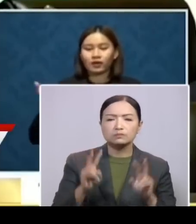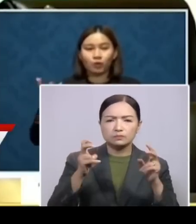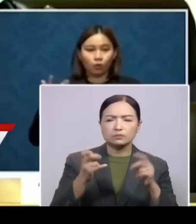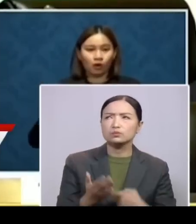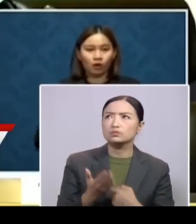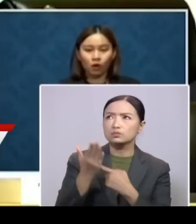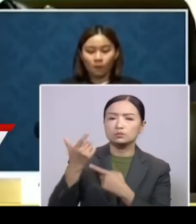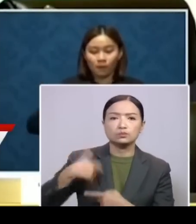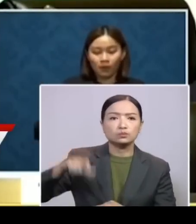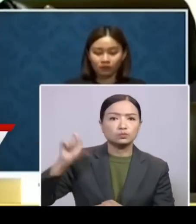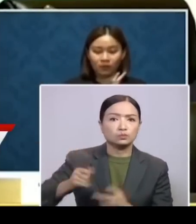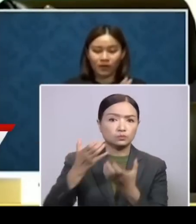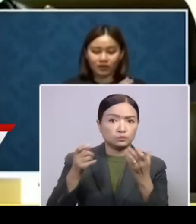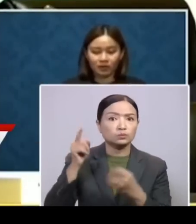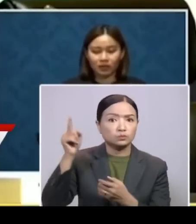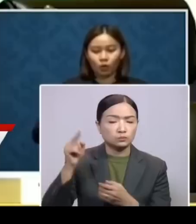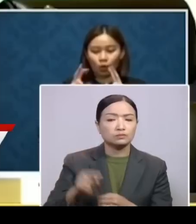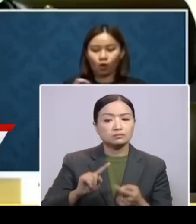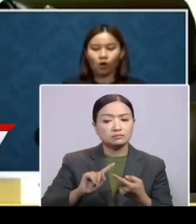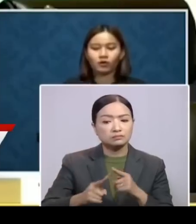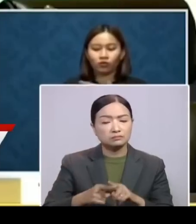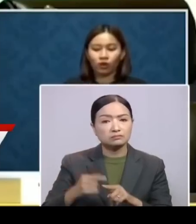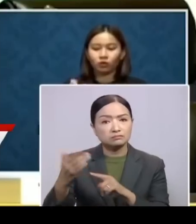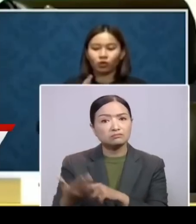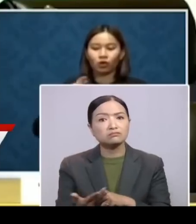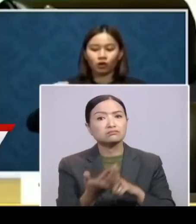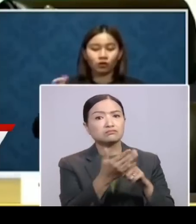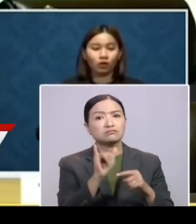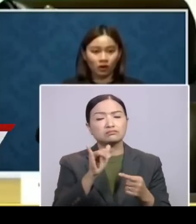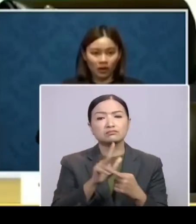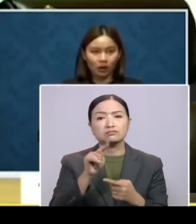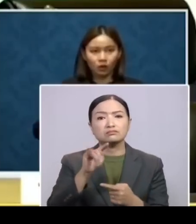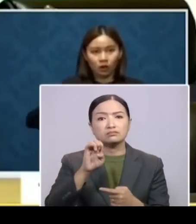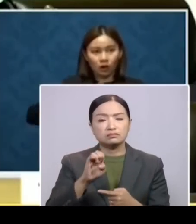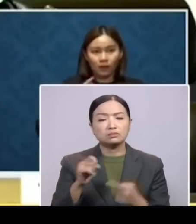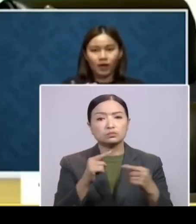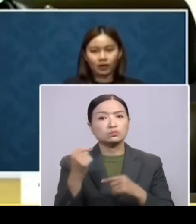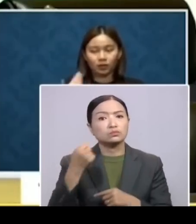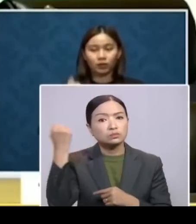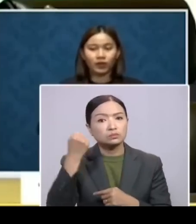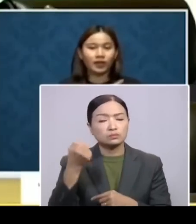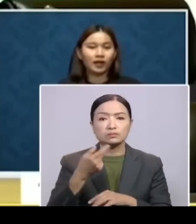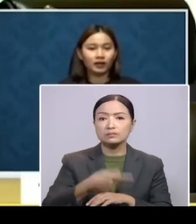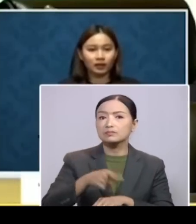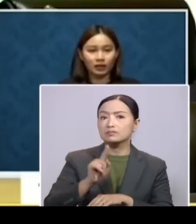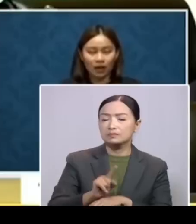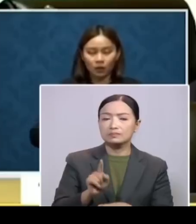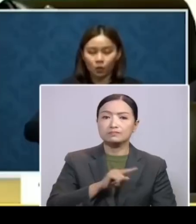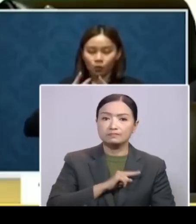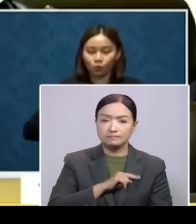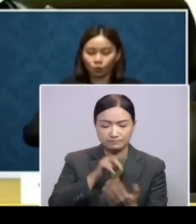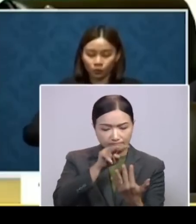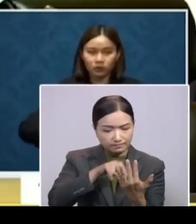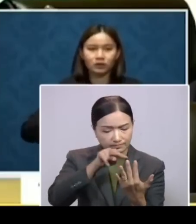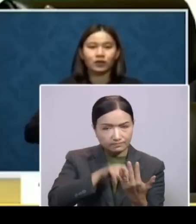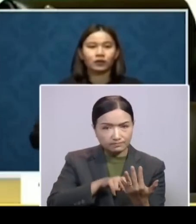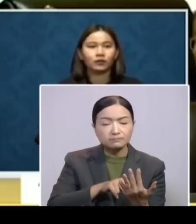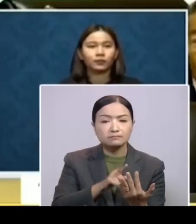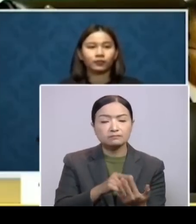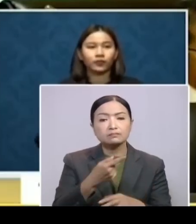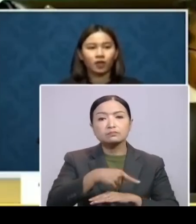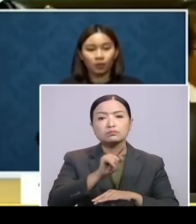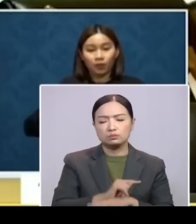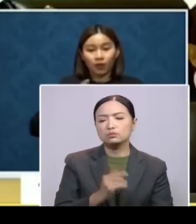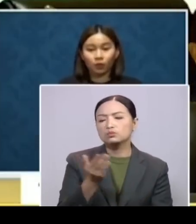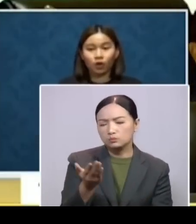เมื่อเพื่อนสมาชิกได้เสนอญัตติต่อสภาแล้วท่านประธานก็ต้องมีหน้าที่วินิจฉัยซึ่งท่านประธานได้